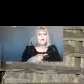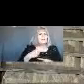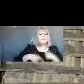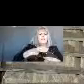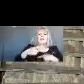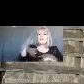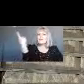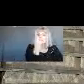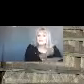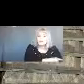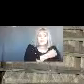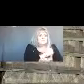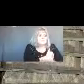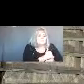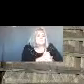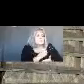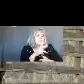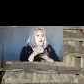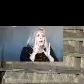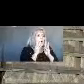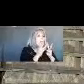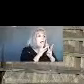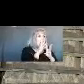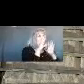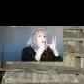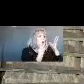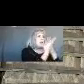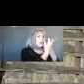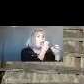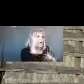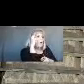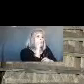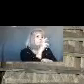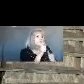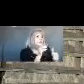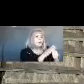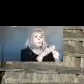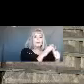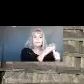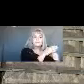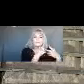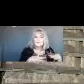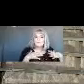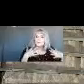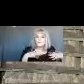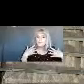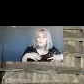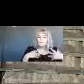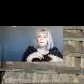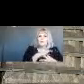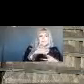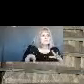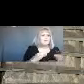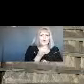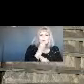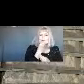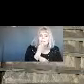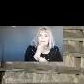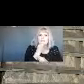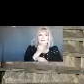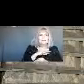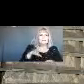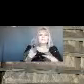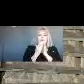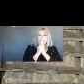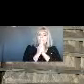disciples. Hulle het elke dag by die apostels geleer. Hulle het hulle lewe met mekaar gedeel, vir mekaar gesorg.